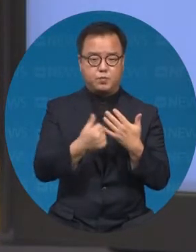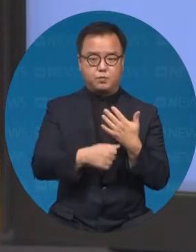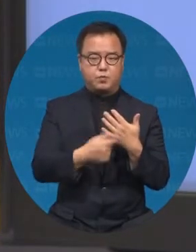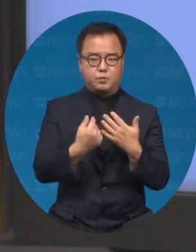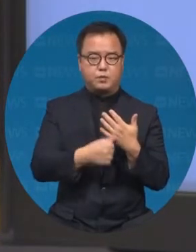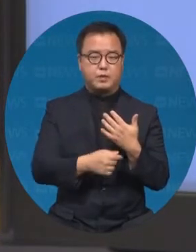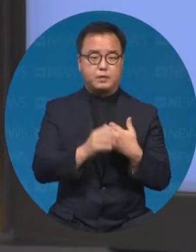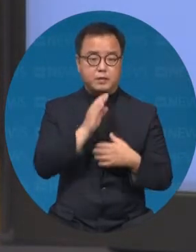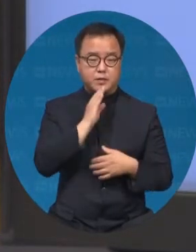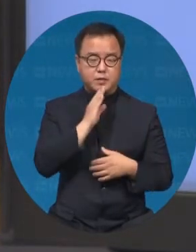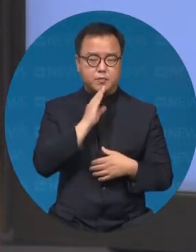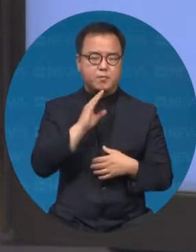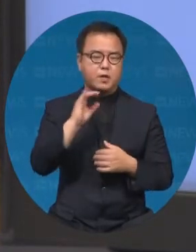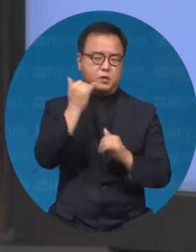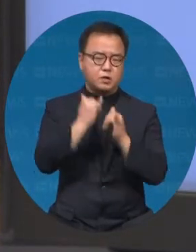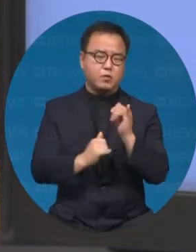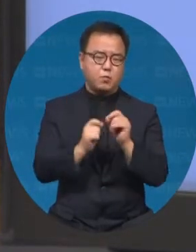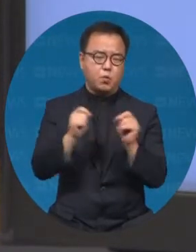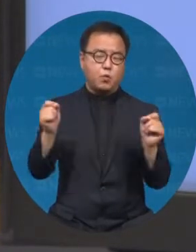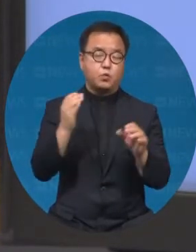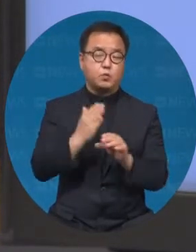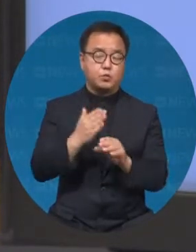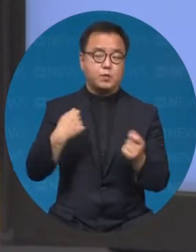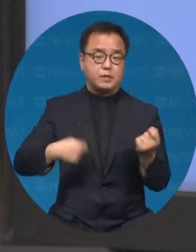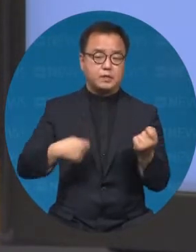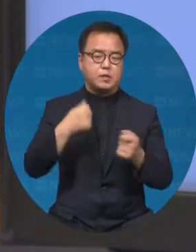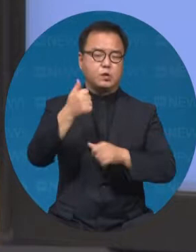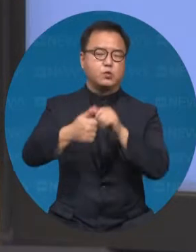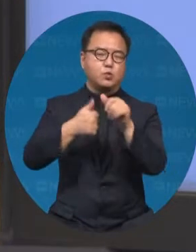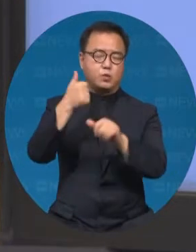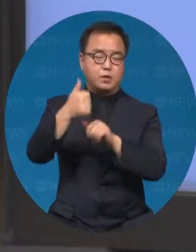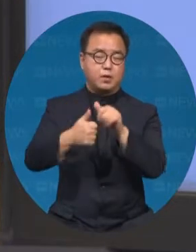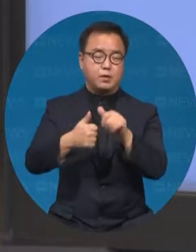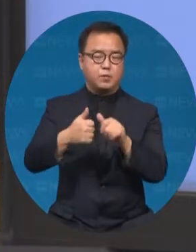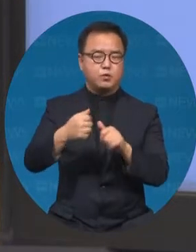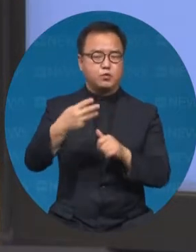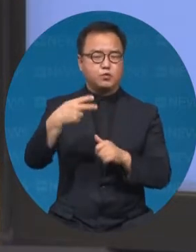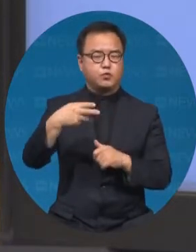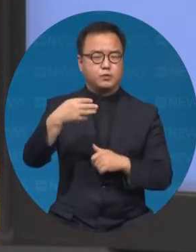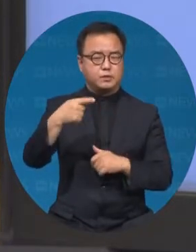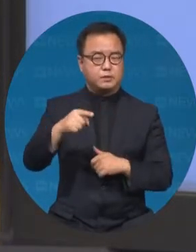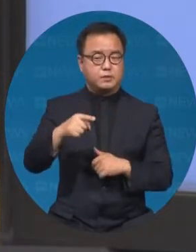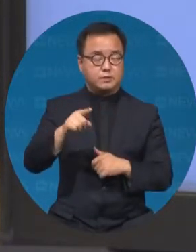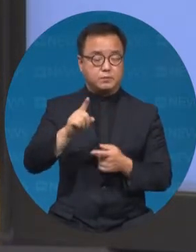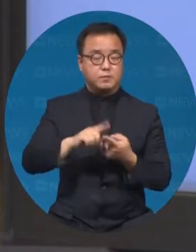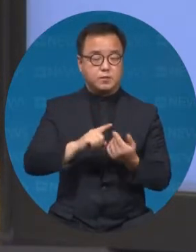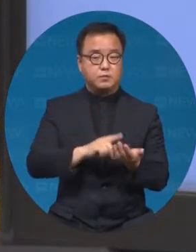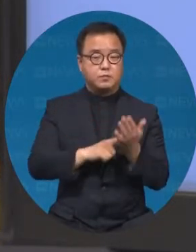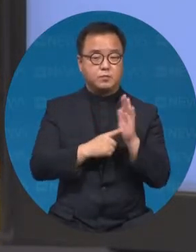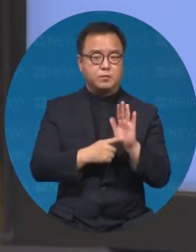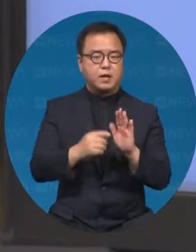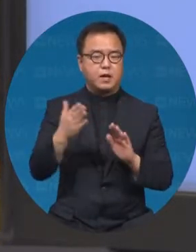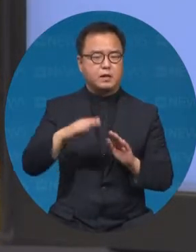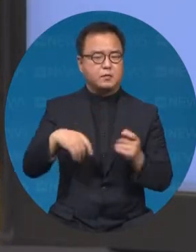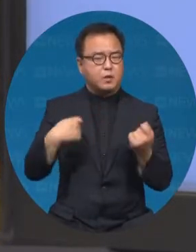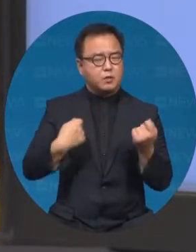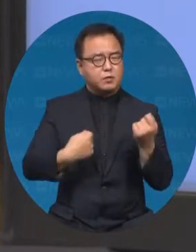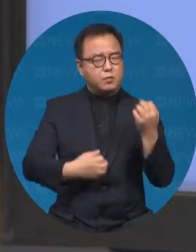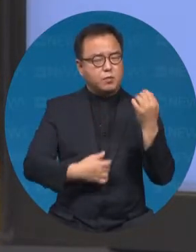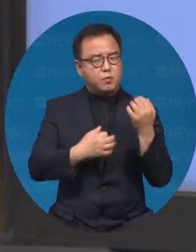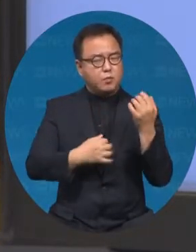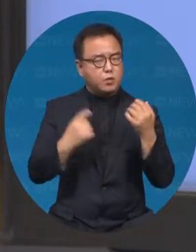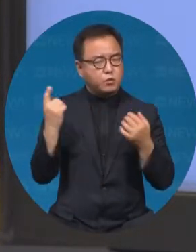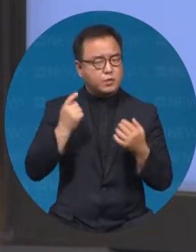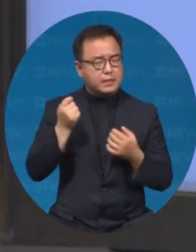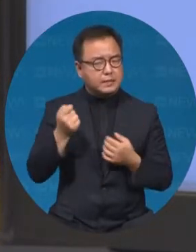오래돼서 그리스 신화에도 기타의 조상격인 류트가 등장하죠. 하지만 클래식 기타는 작은 음량 때문에 오케스트라에